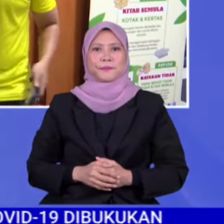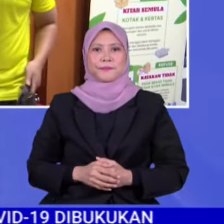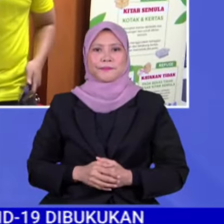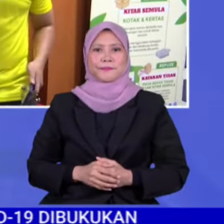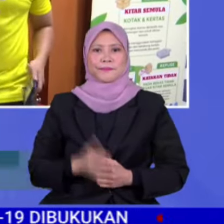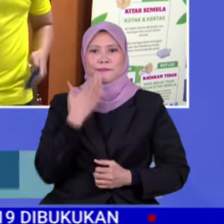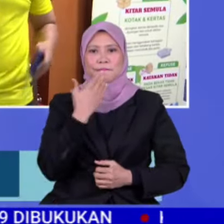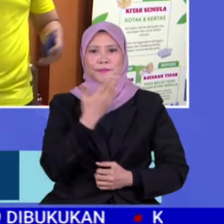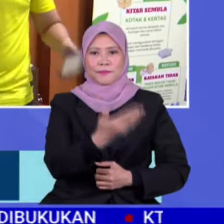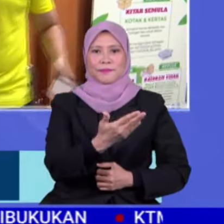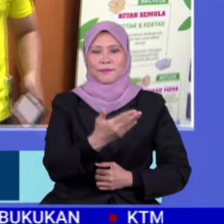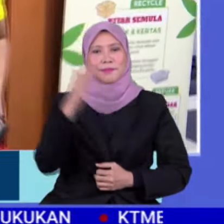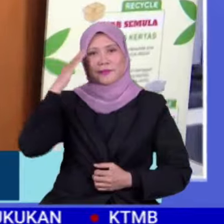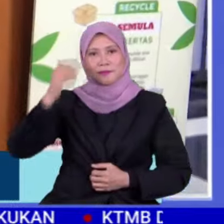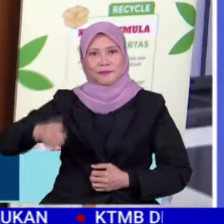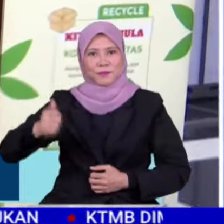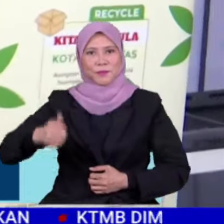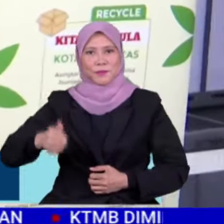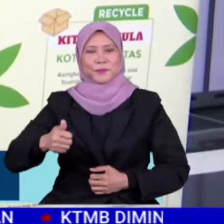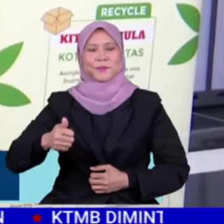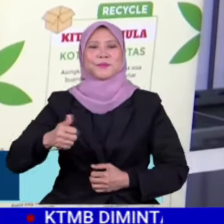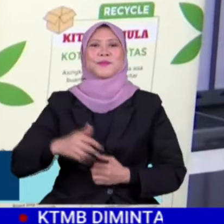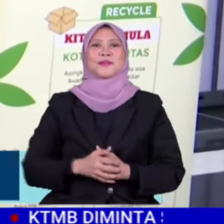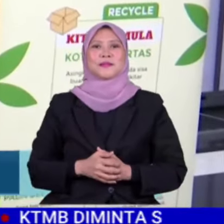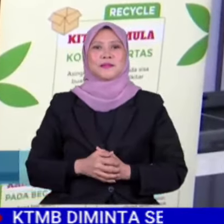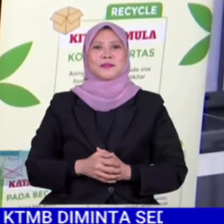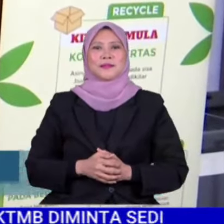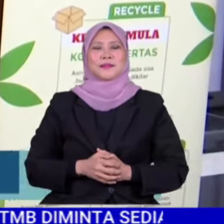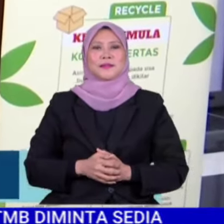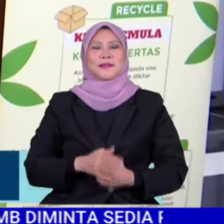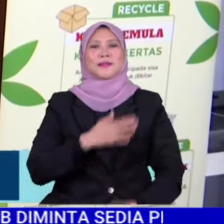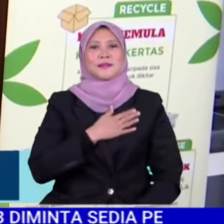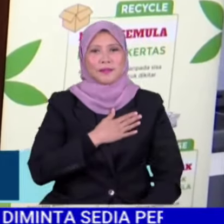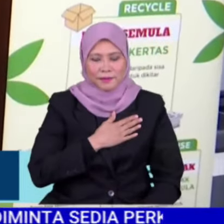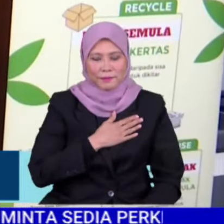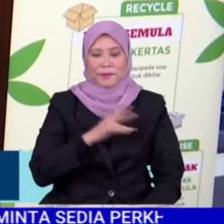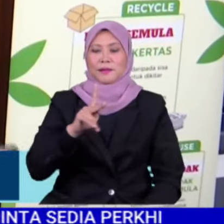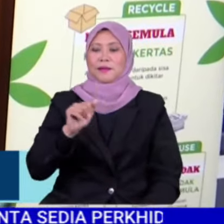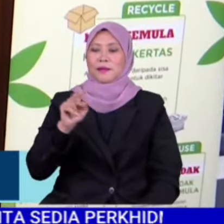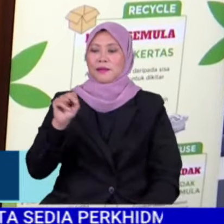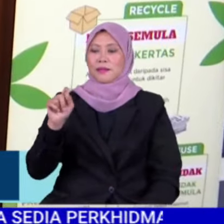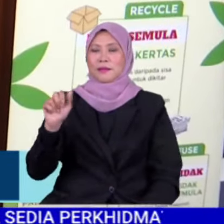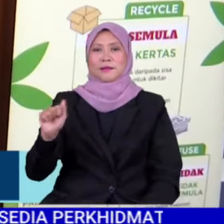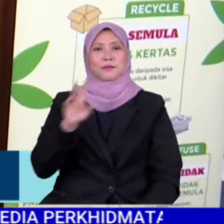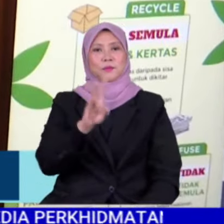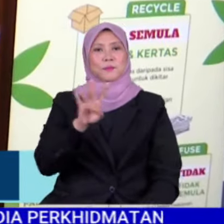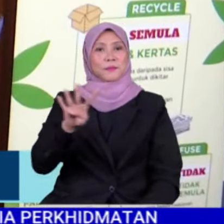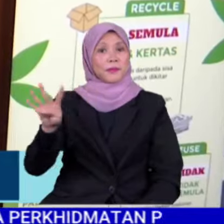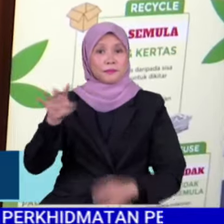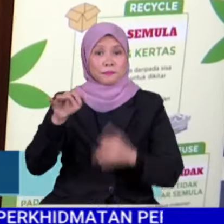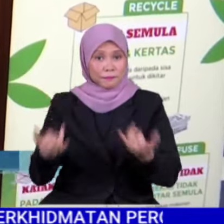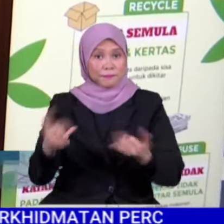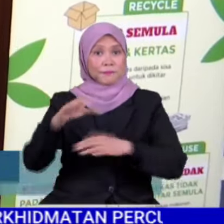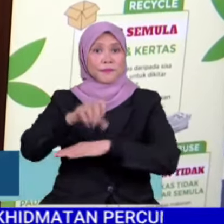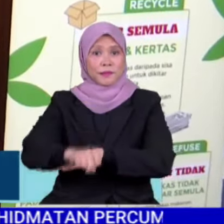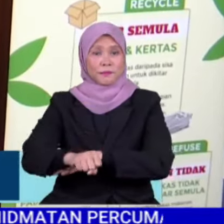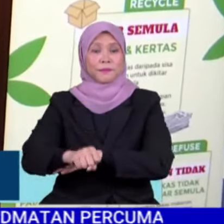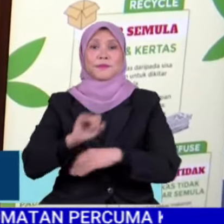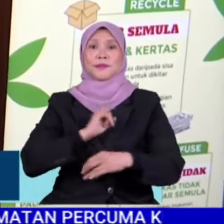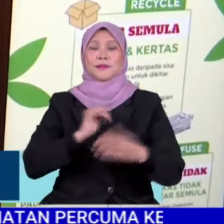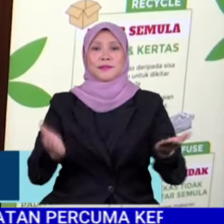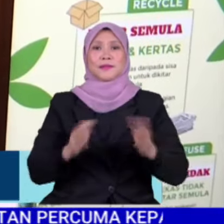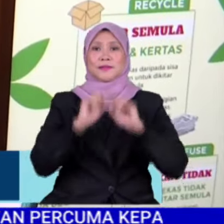Baik, terima kasih. Assalamualaikum dan salam Malaysia Madani. Salam Kanta 744. Untuk malam ini, seketika ini